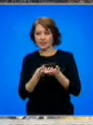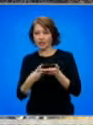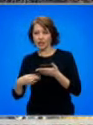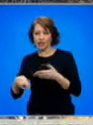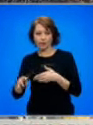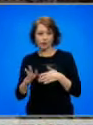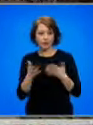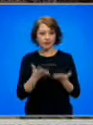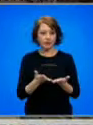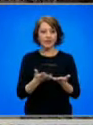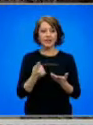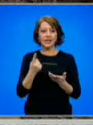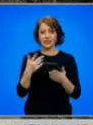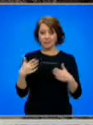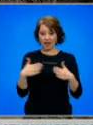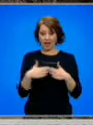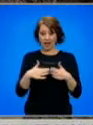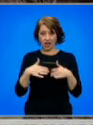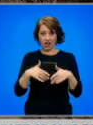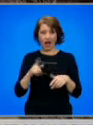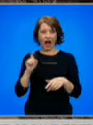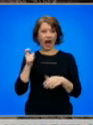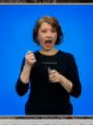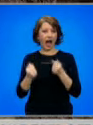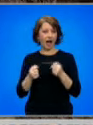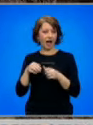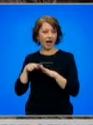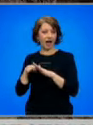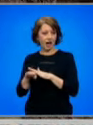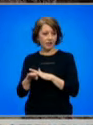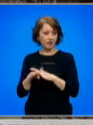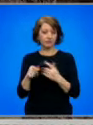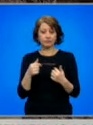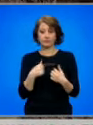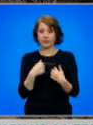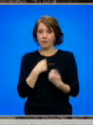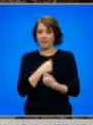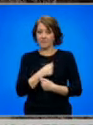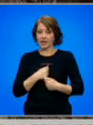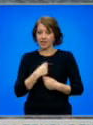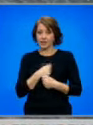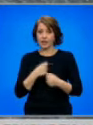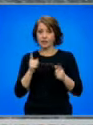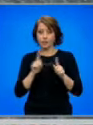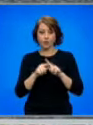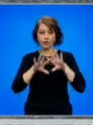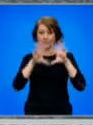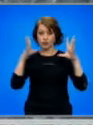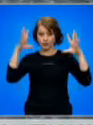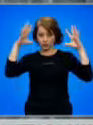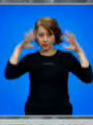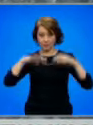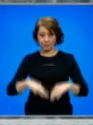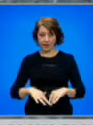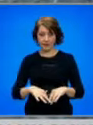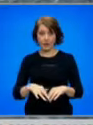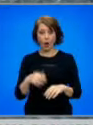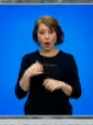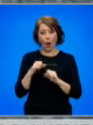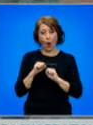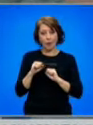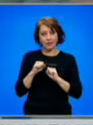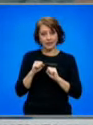има пукнатини по самата къща, в самия гараж. И сме притеснени много, че може да се срути с цялата къща. От страх